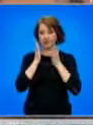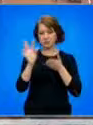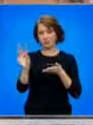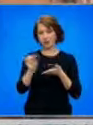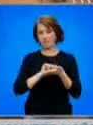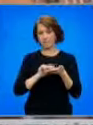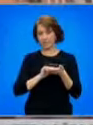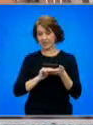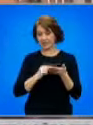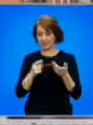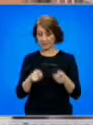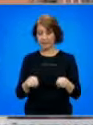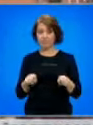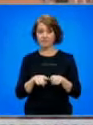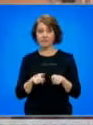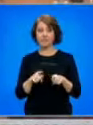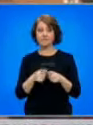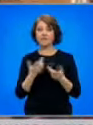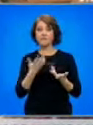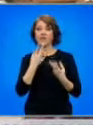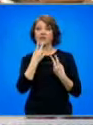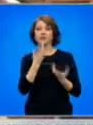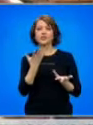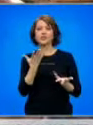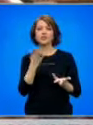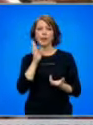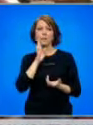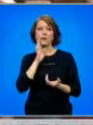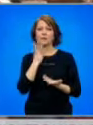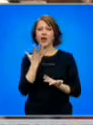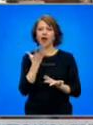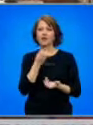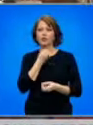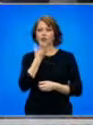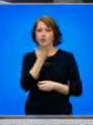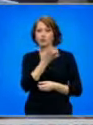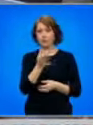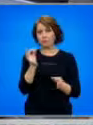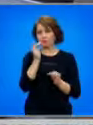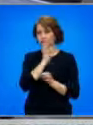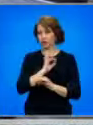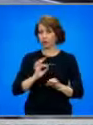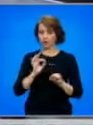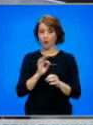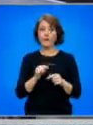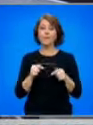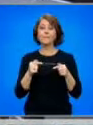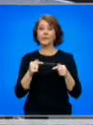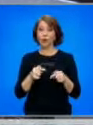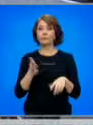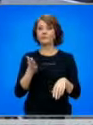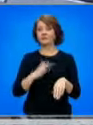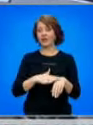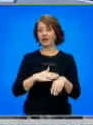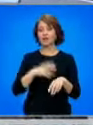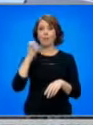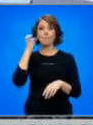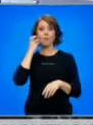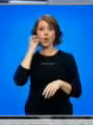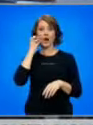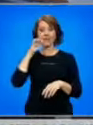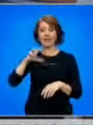и SMS и това. Вика, виж, баща ми, какво става там при вас? Вика, нищо не става. На този фон обаче е факт, че Бургаска област е на прага